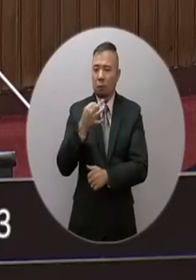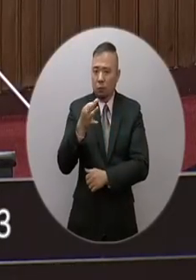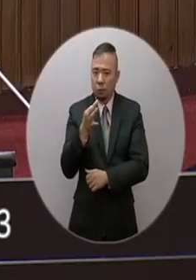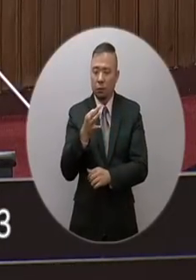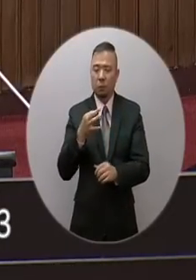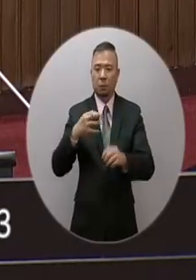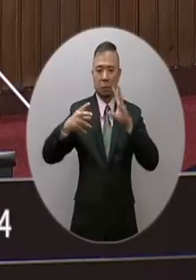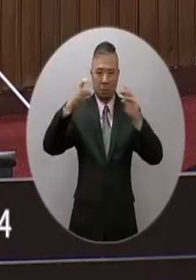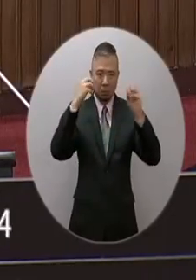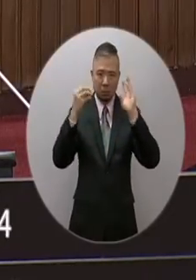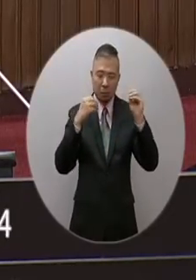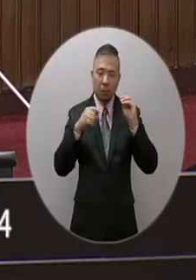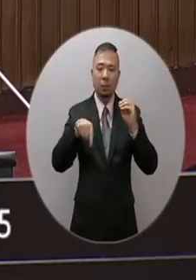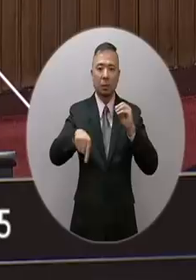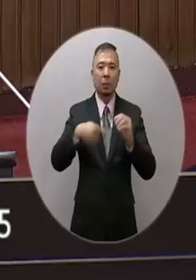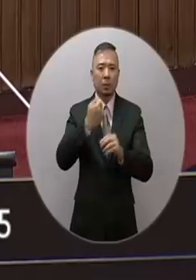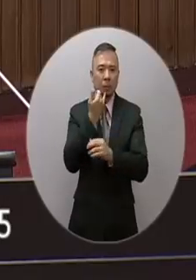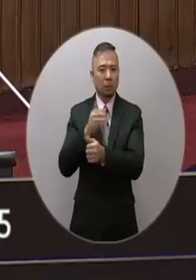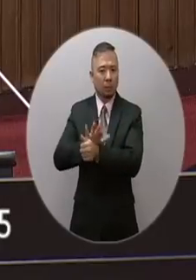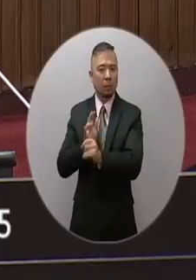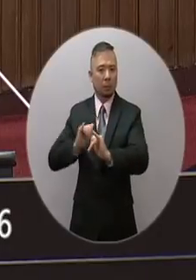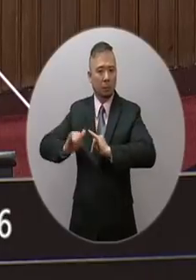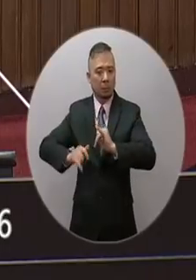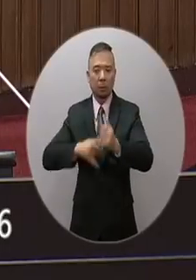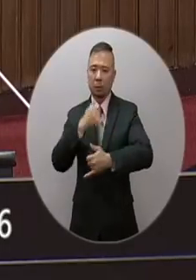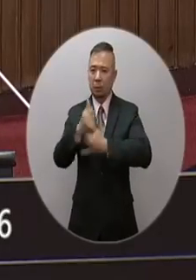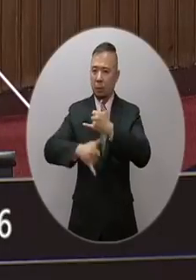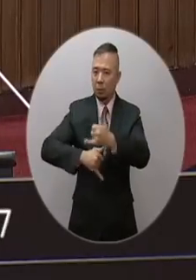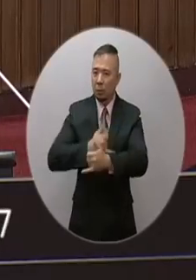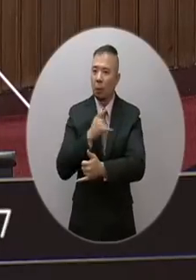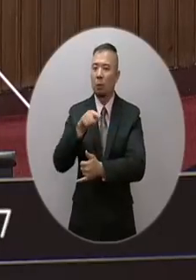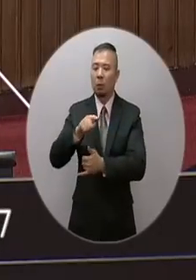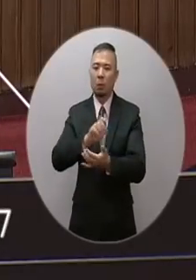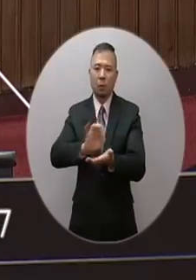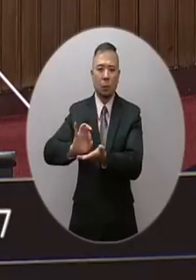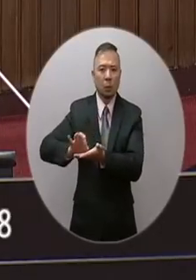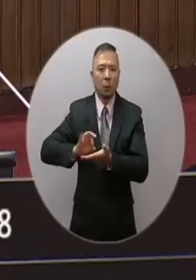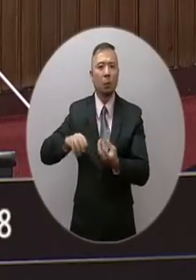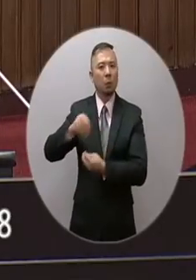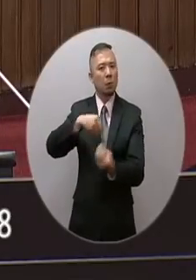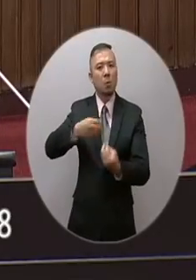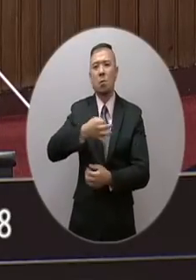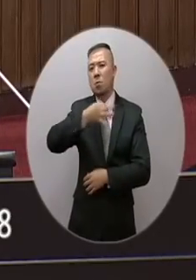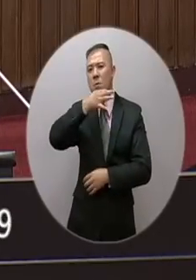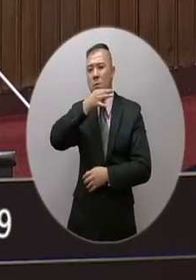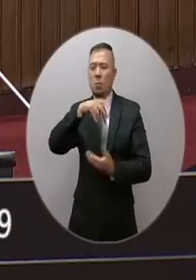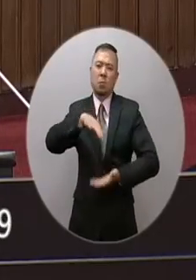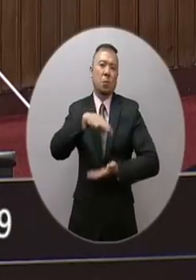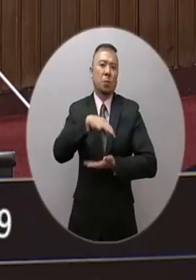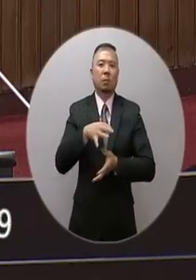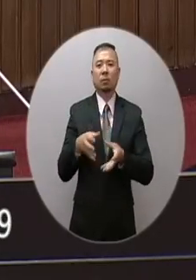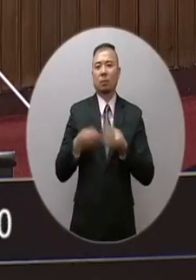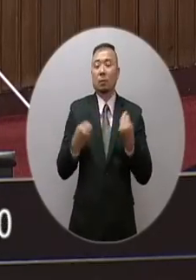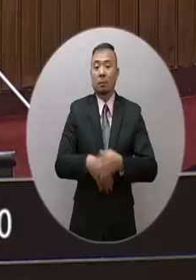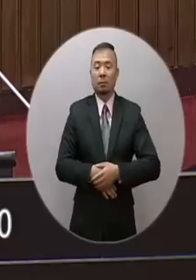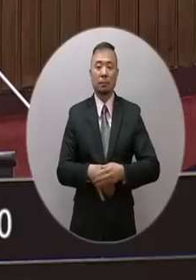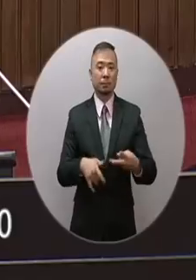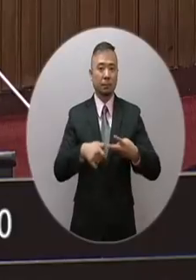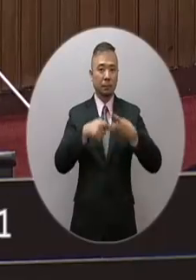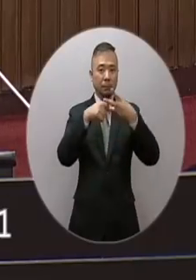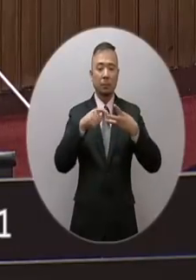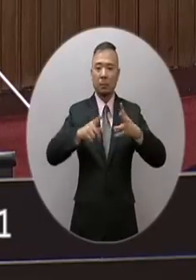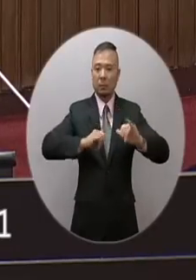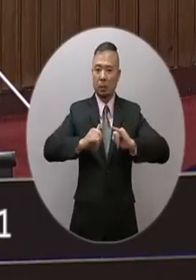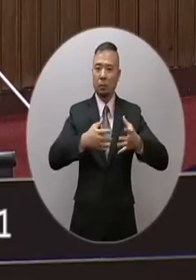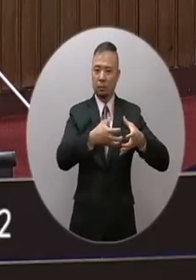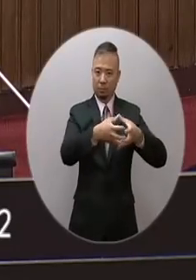民有生活免于匮乏、生存免于恐惧的自由。三，巩固社会团